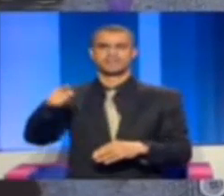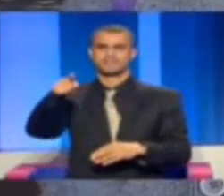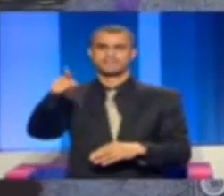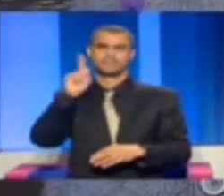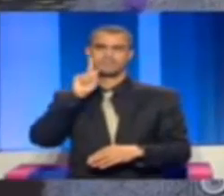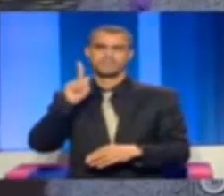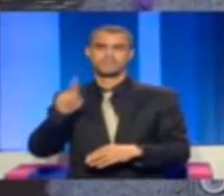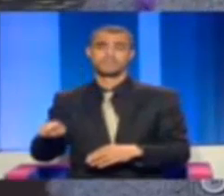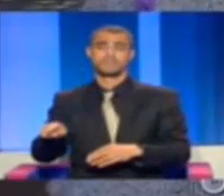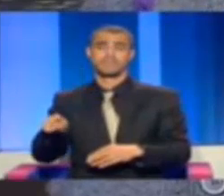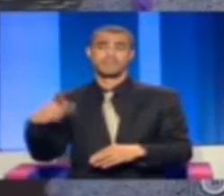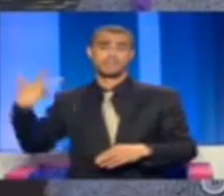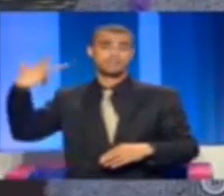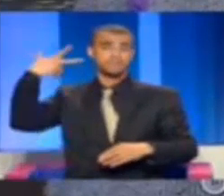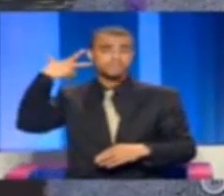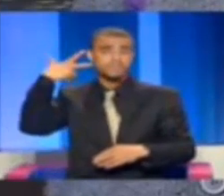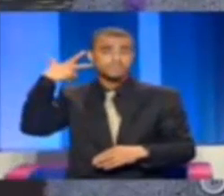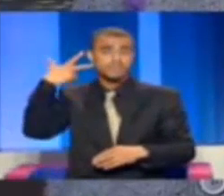ديالي ديرها